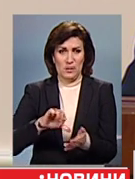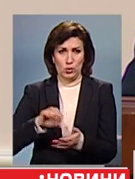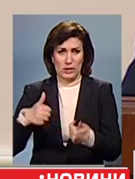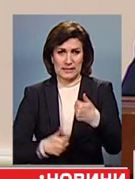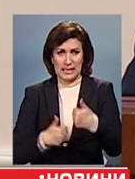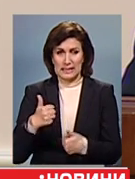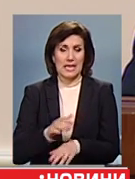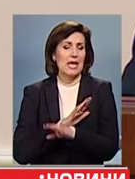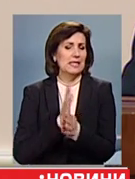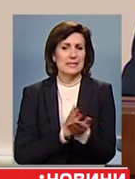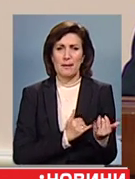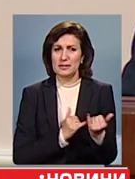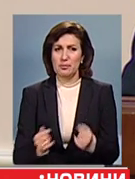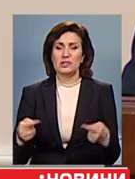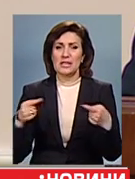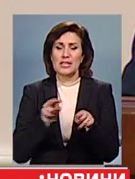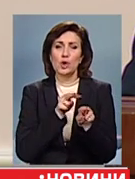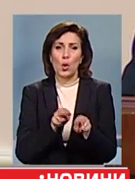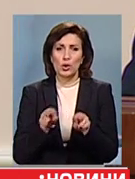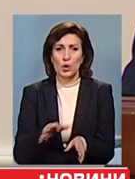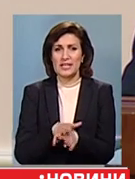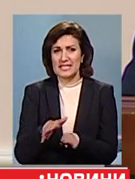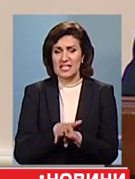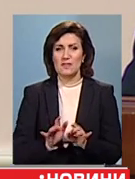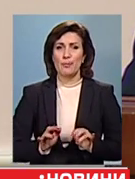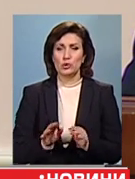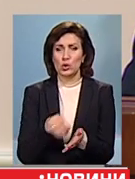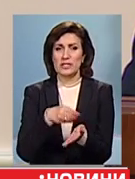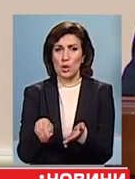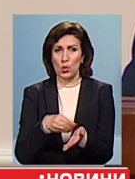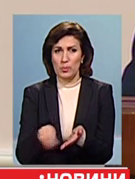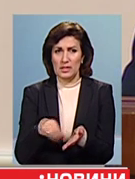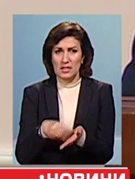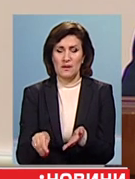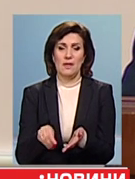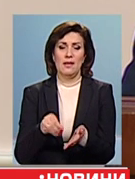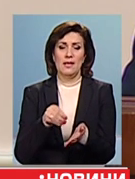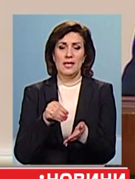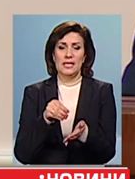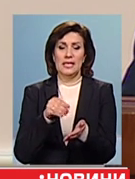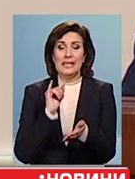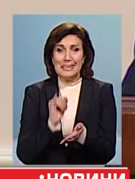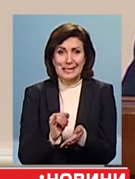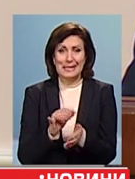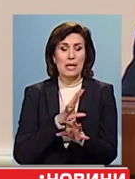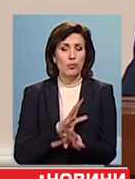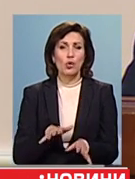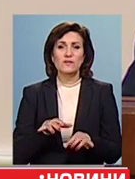тендера, не забезпечено належний контроль та здійснення процедур закупівель ДП «Укрекоінвест»,